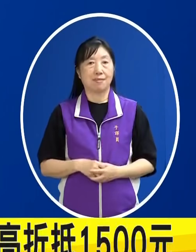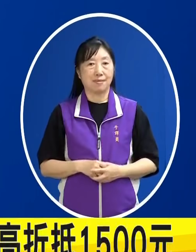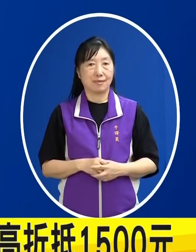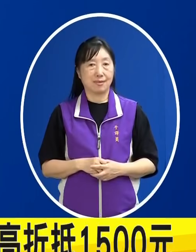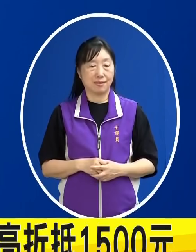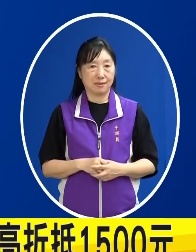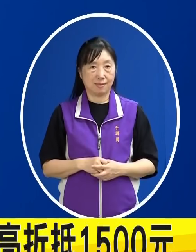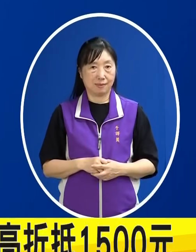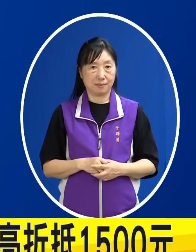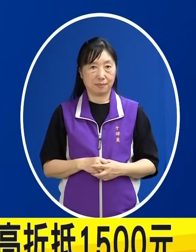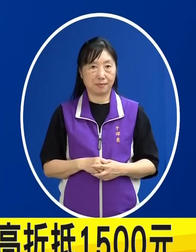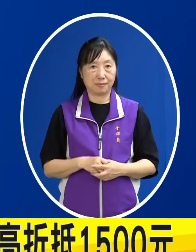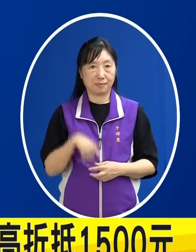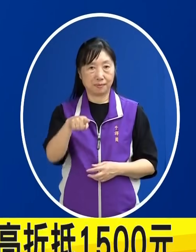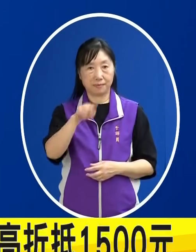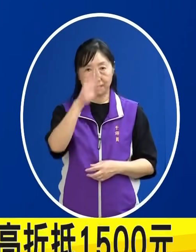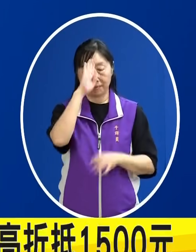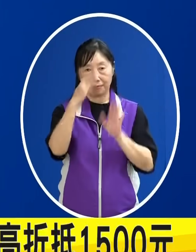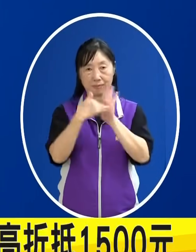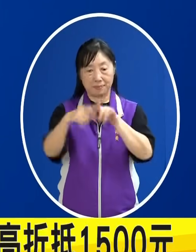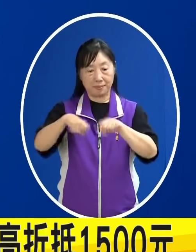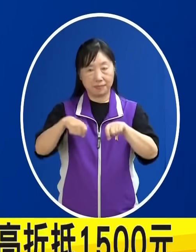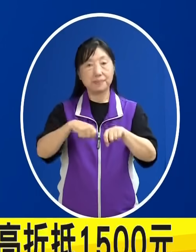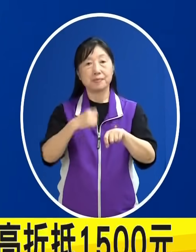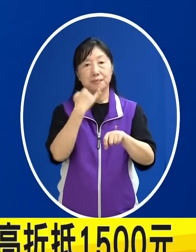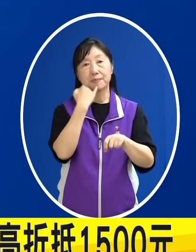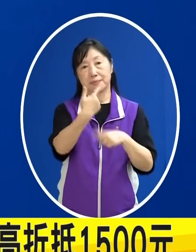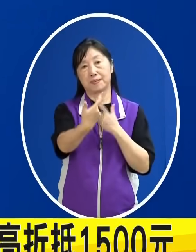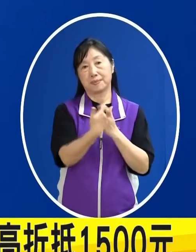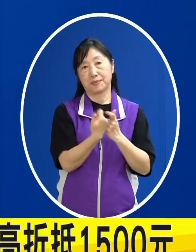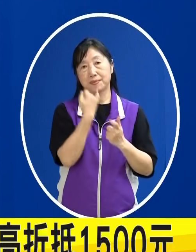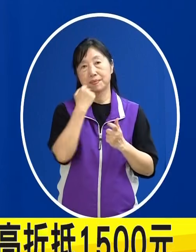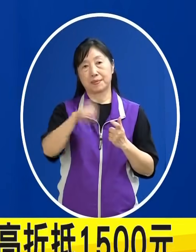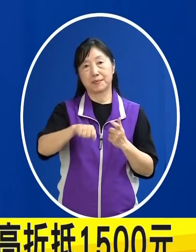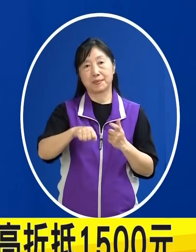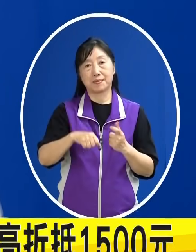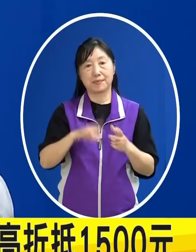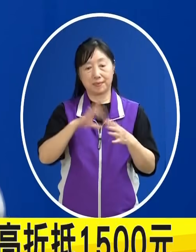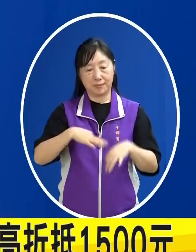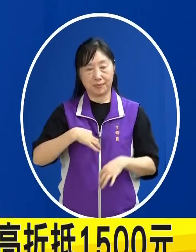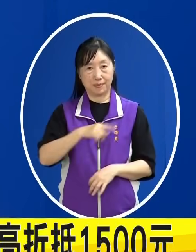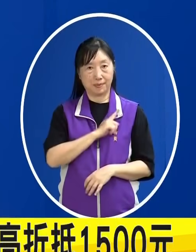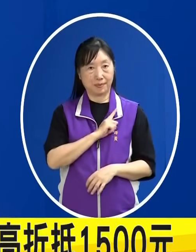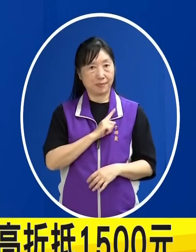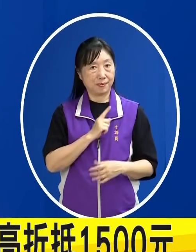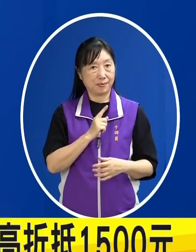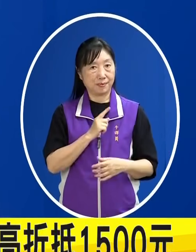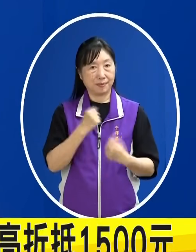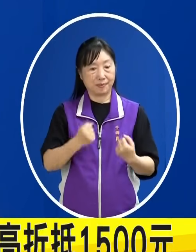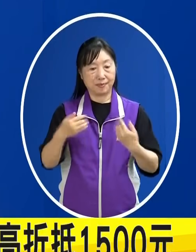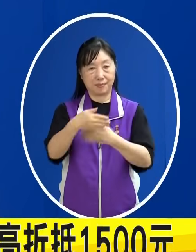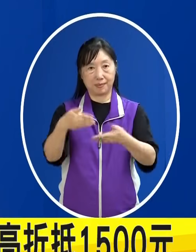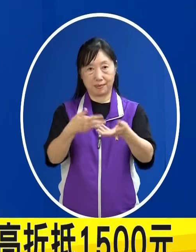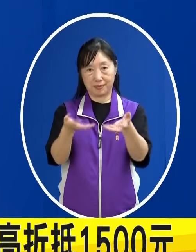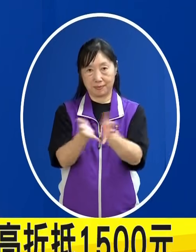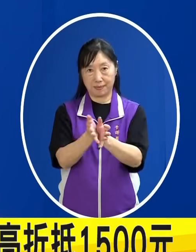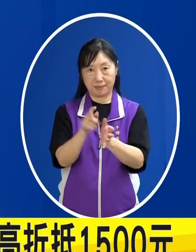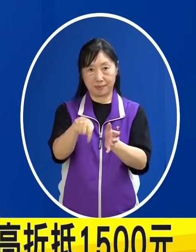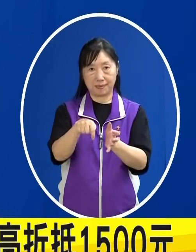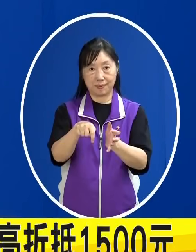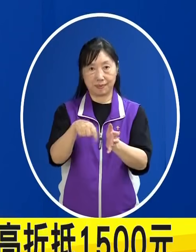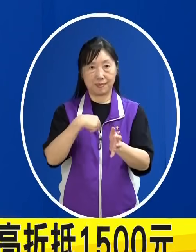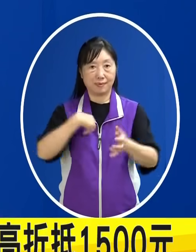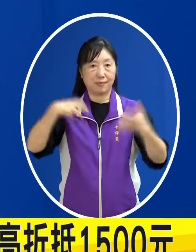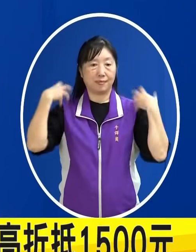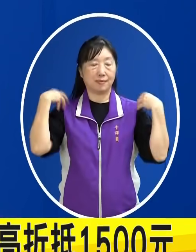这个政策。那我自己是因为在交通部我们负